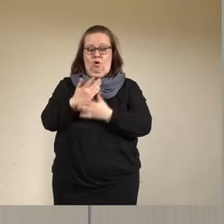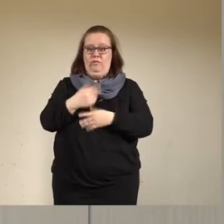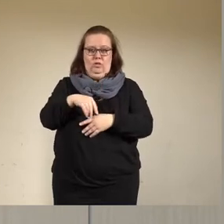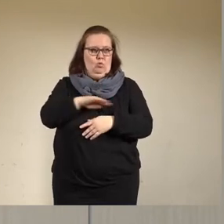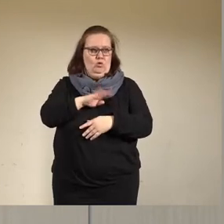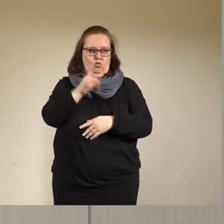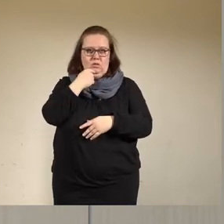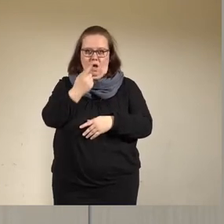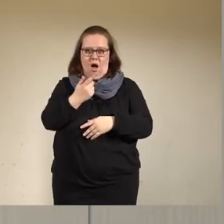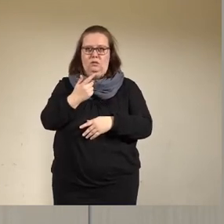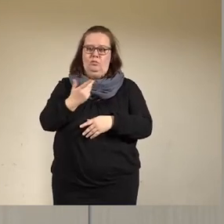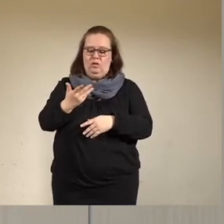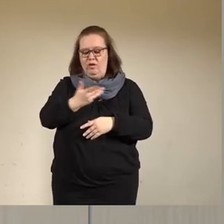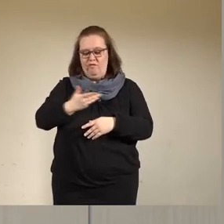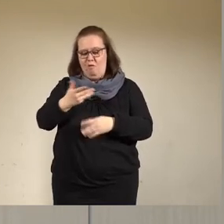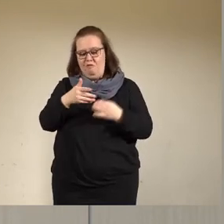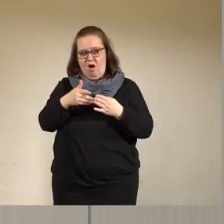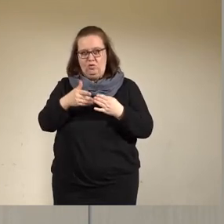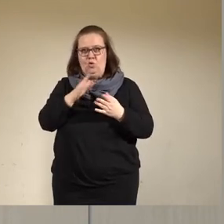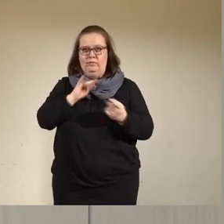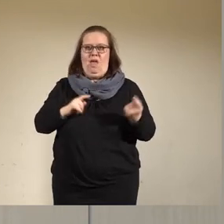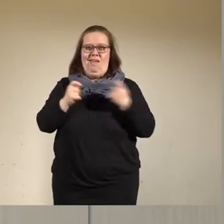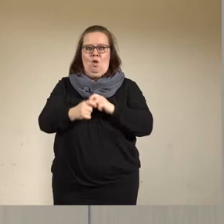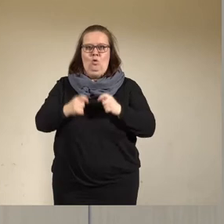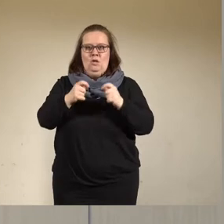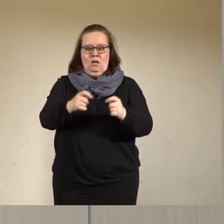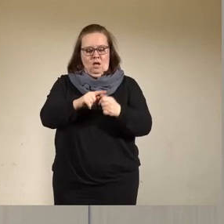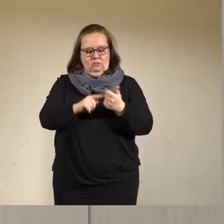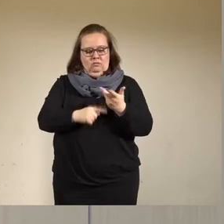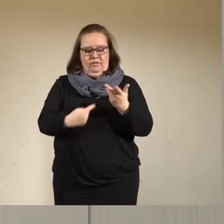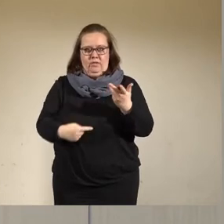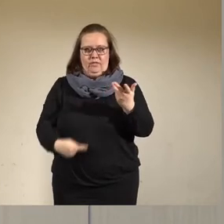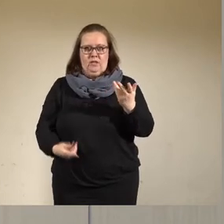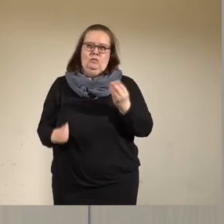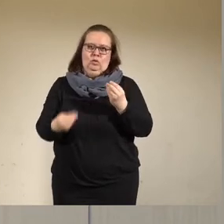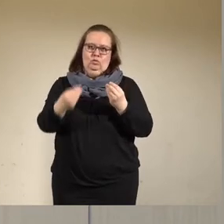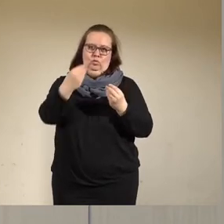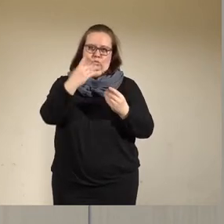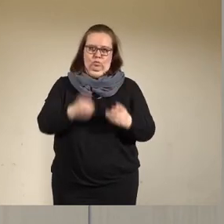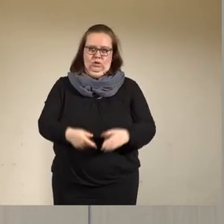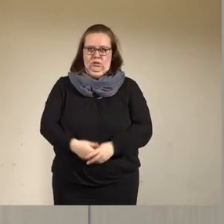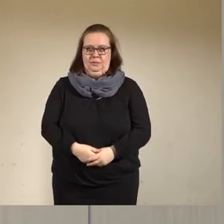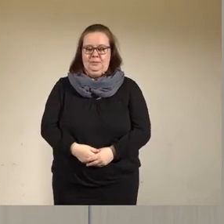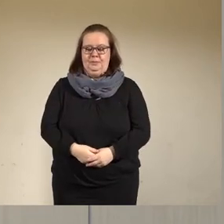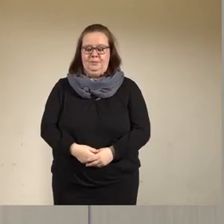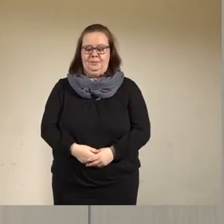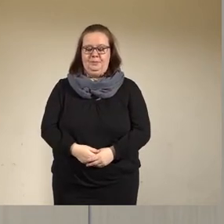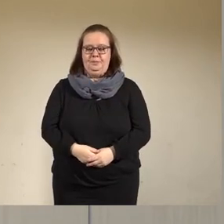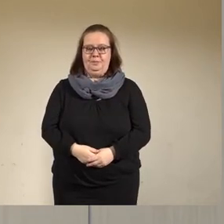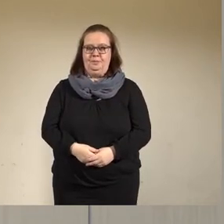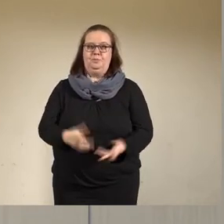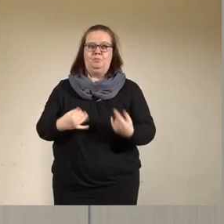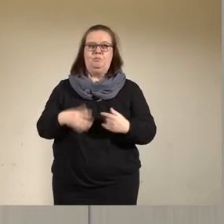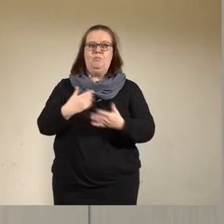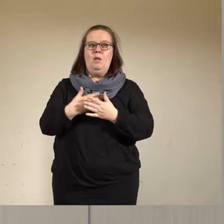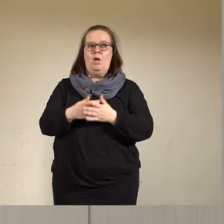hat es gerade erwähnt, gegeben und mit ihrem Änderungsantrag auch untersetzt haben. Anders als ein